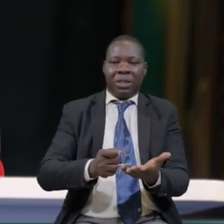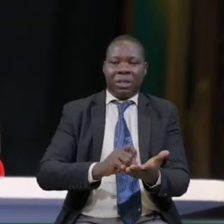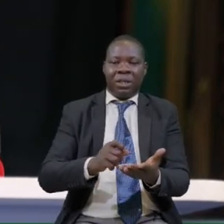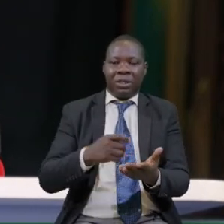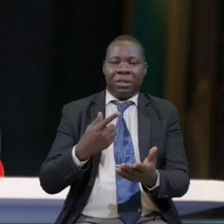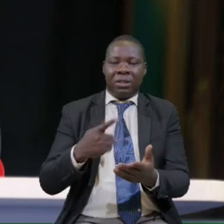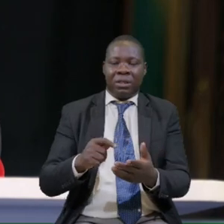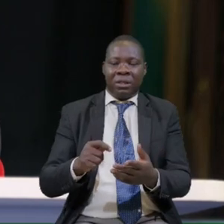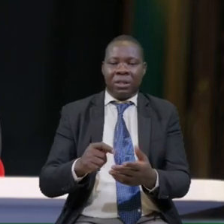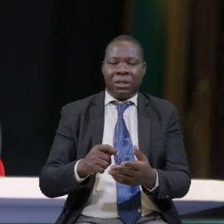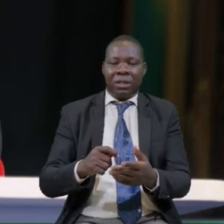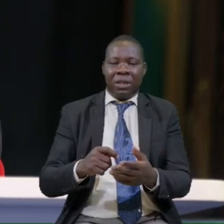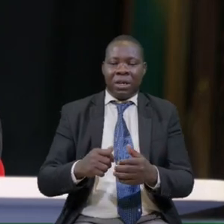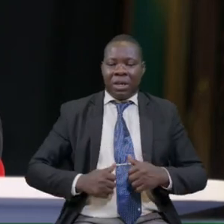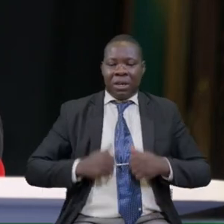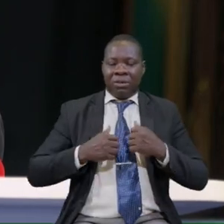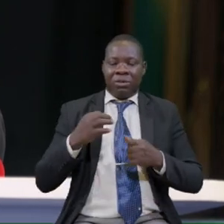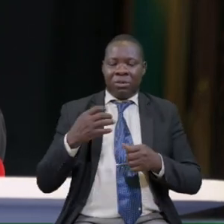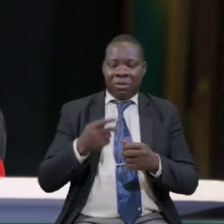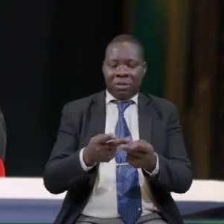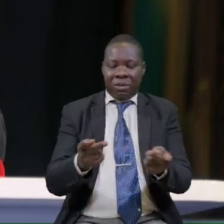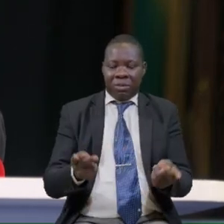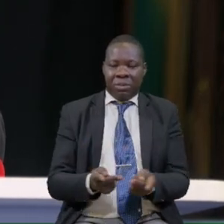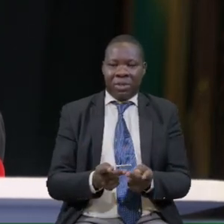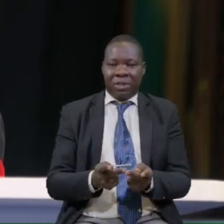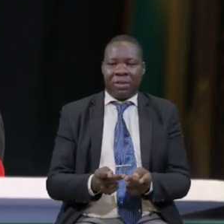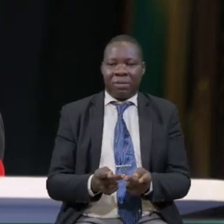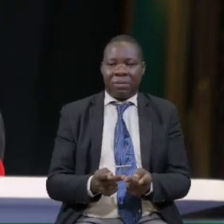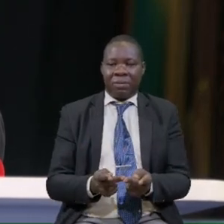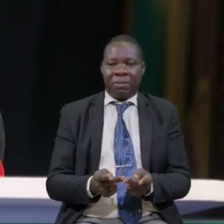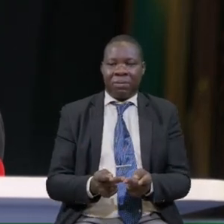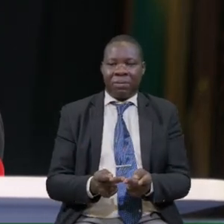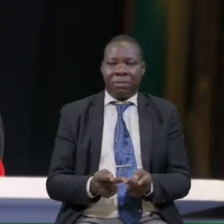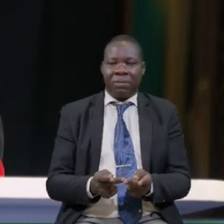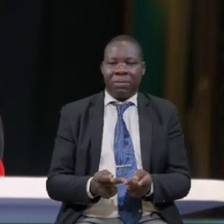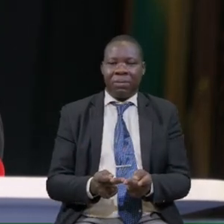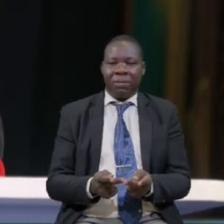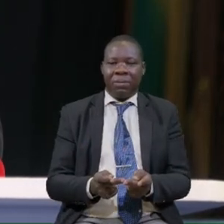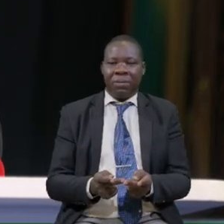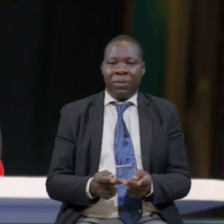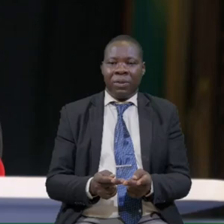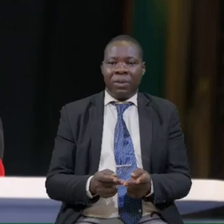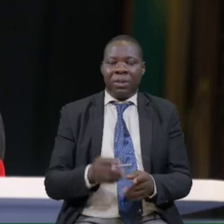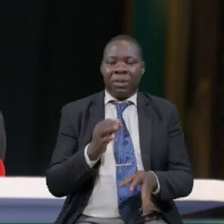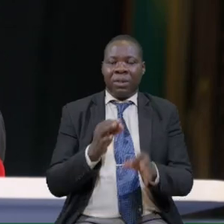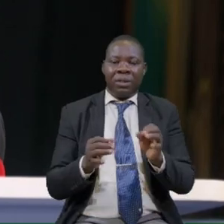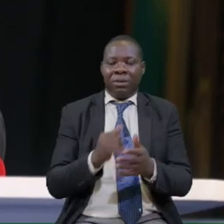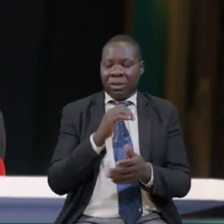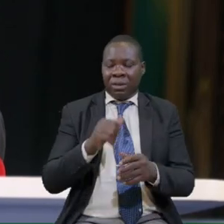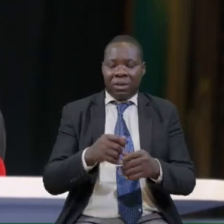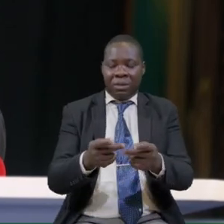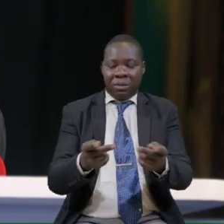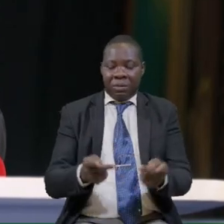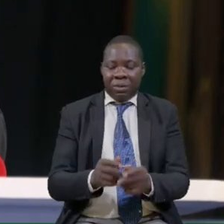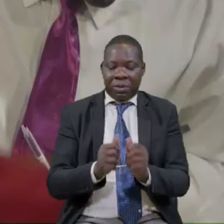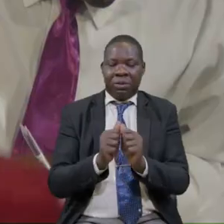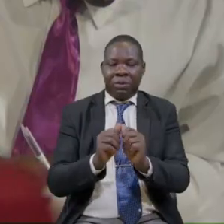vous n'avez pas d'adresse spécifique comme un numéro de maison ou bien une